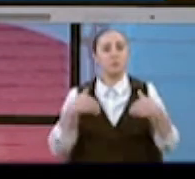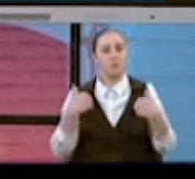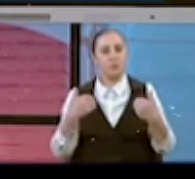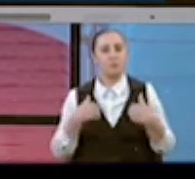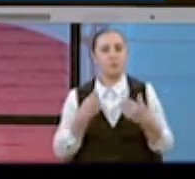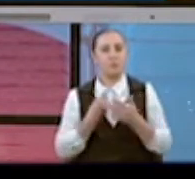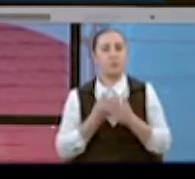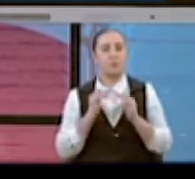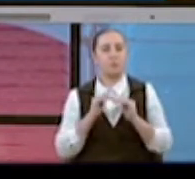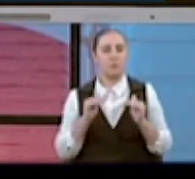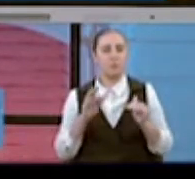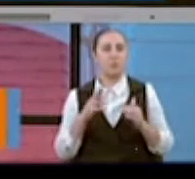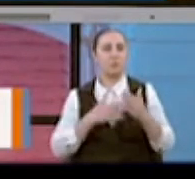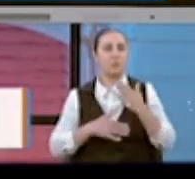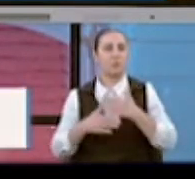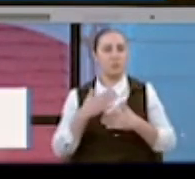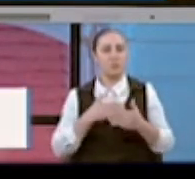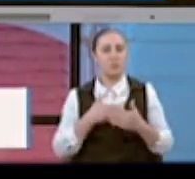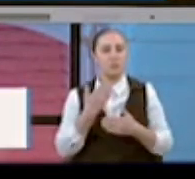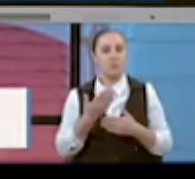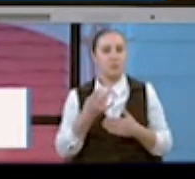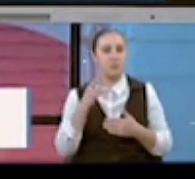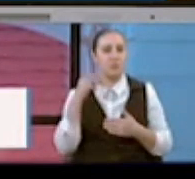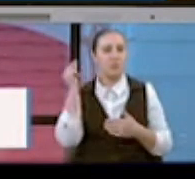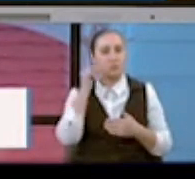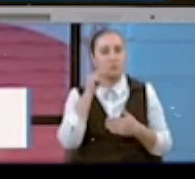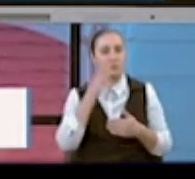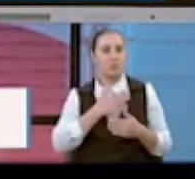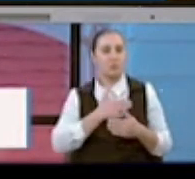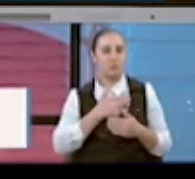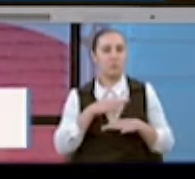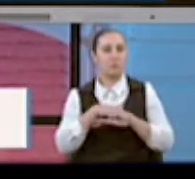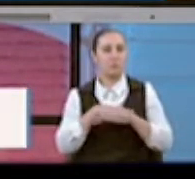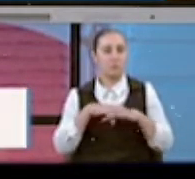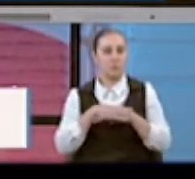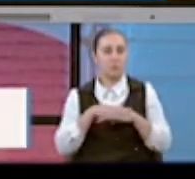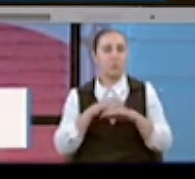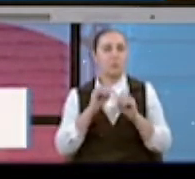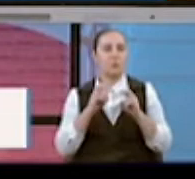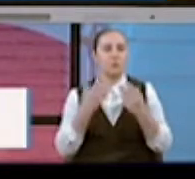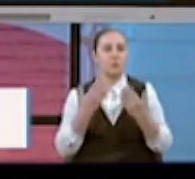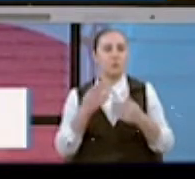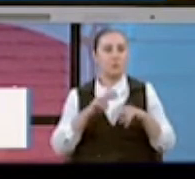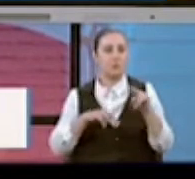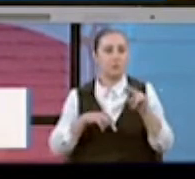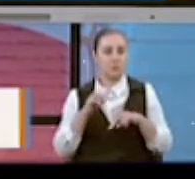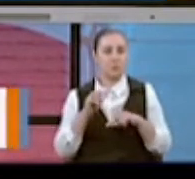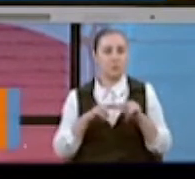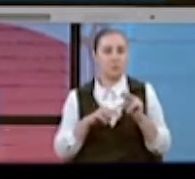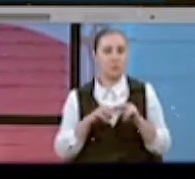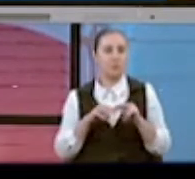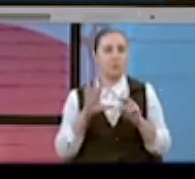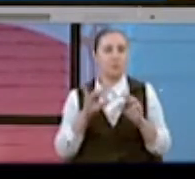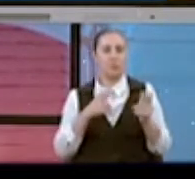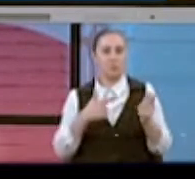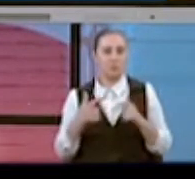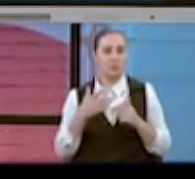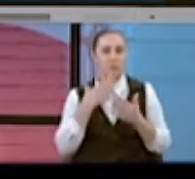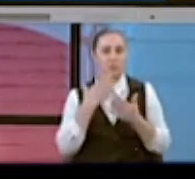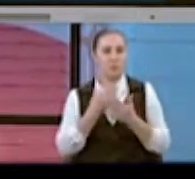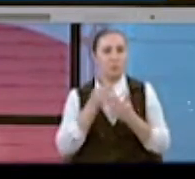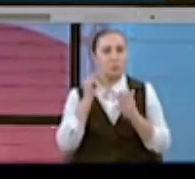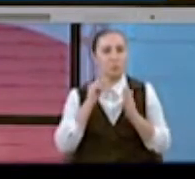Здравствуйте, дорогие ребята! Я рада вас вновь приветствовать на нашем уроке математики. Как ваше настроение? Вы приготовили